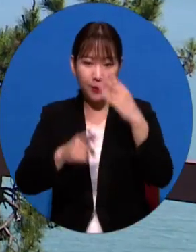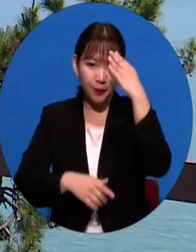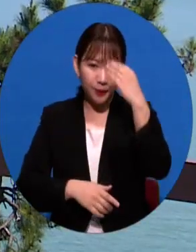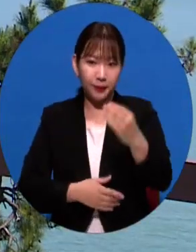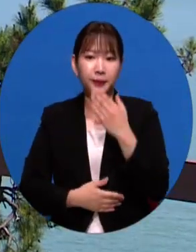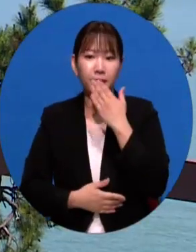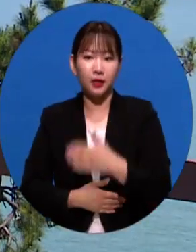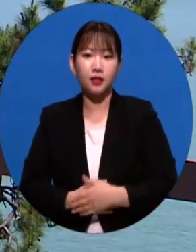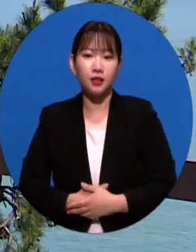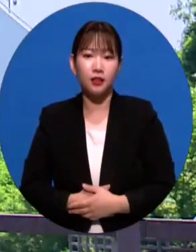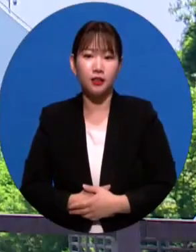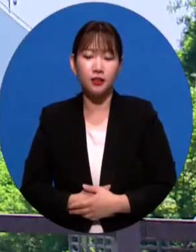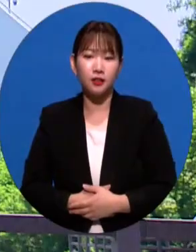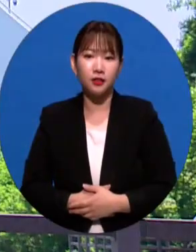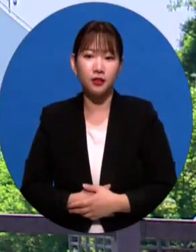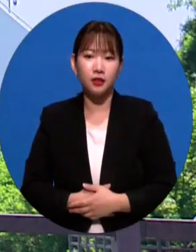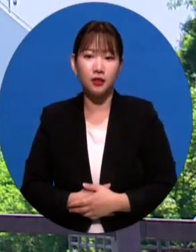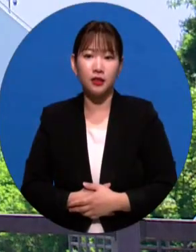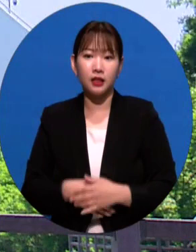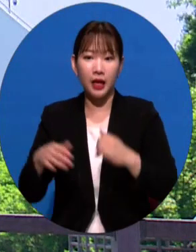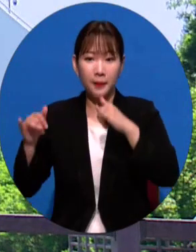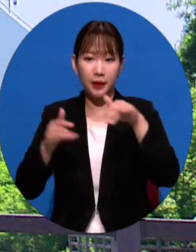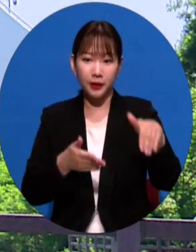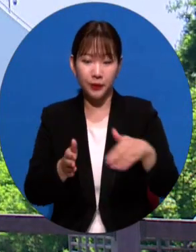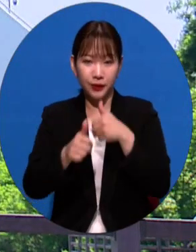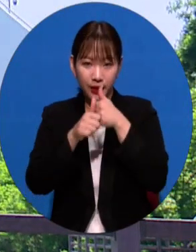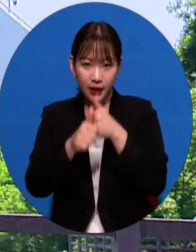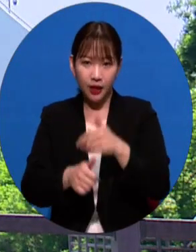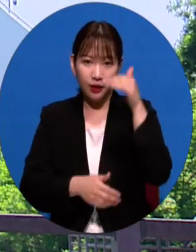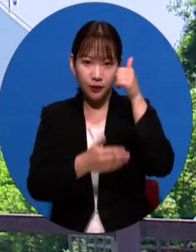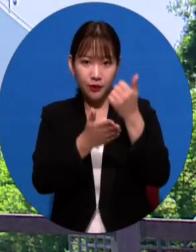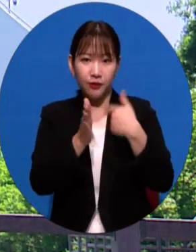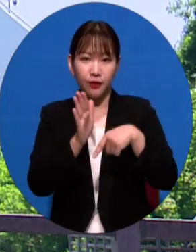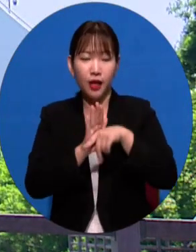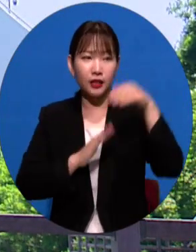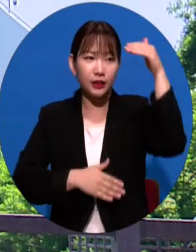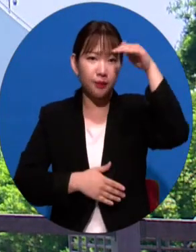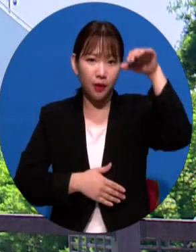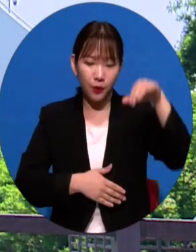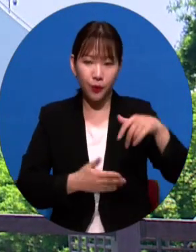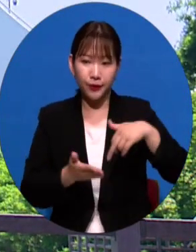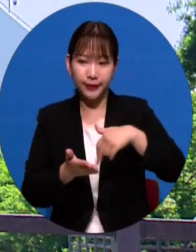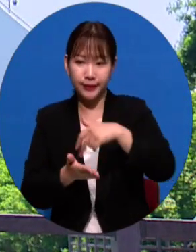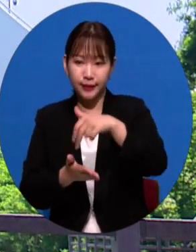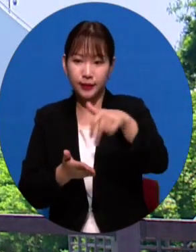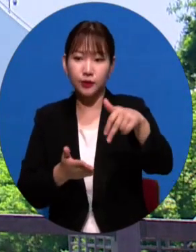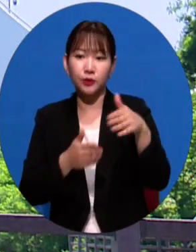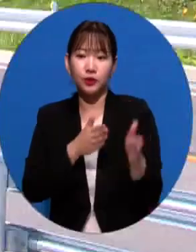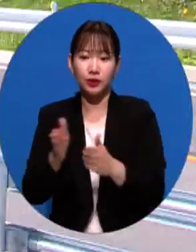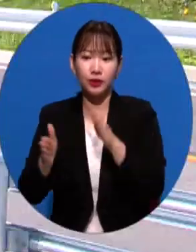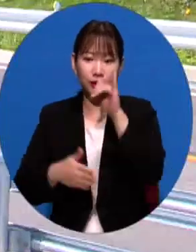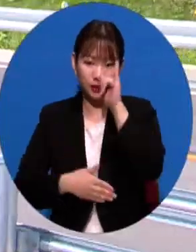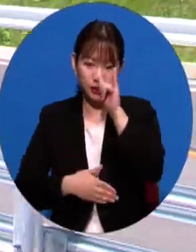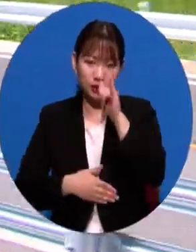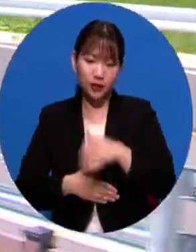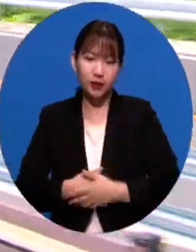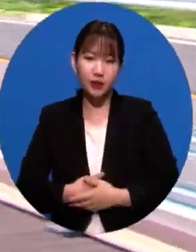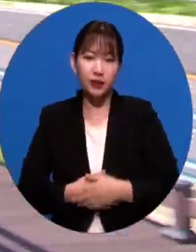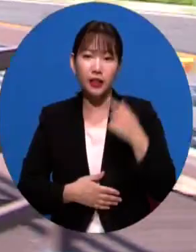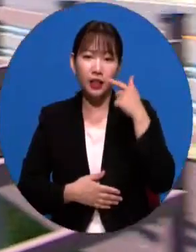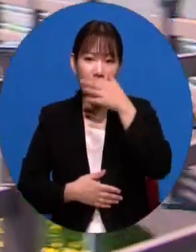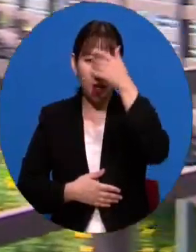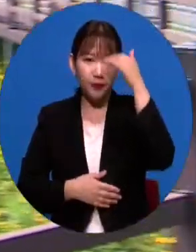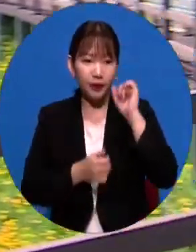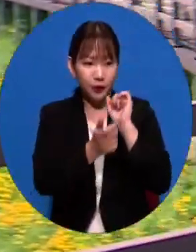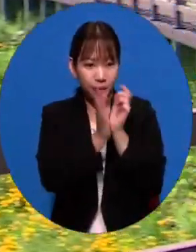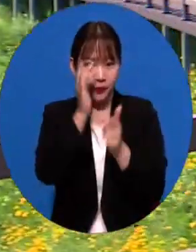수 있게 됐습니다. 해안도로를 따라 관광객들을 위한 전망대와 산책로도 설치되어 있습니다. 아름다운